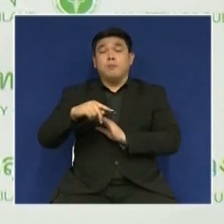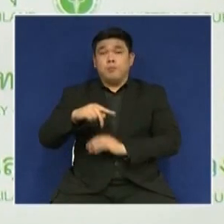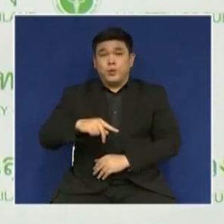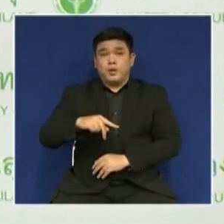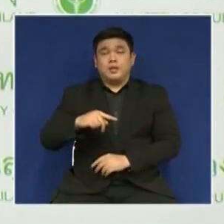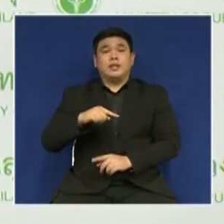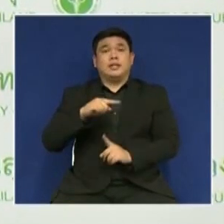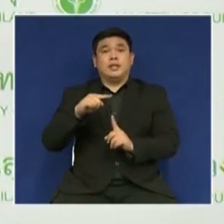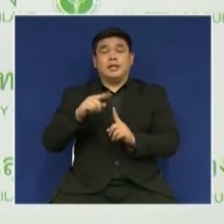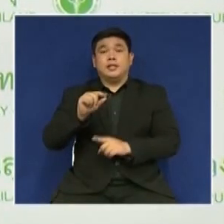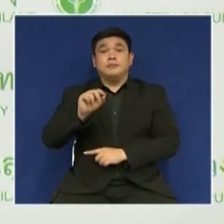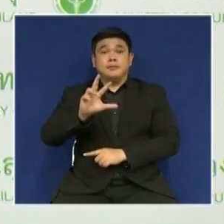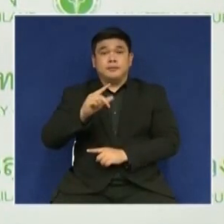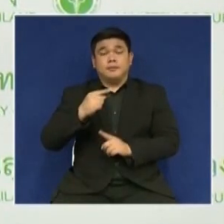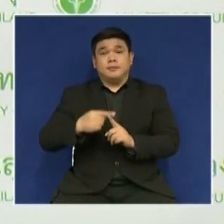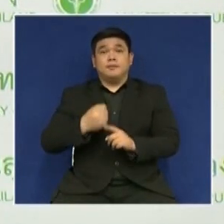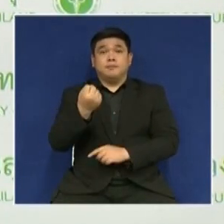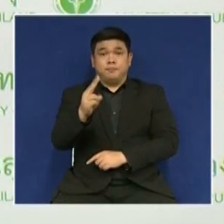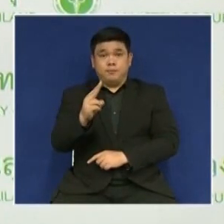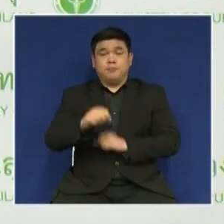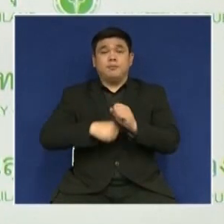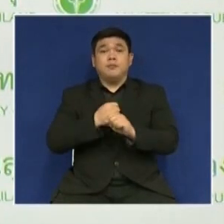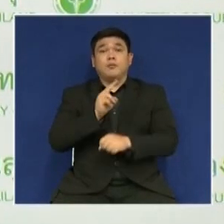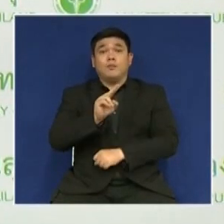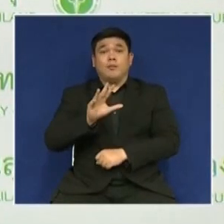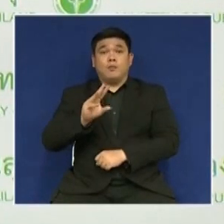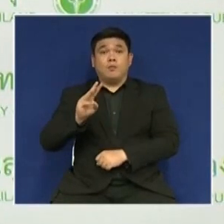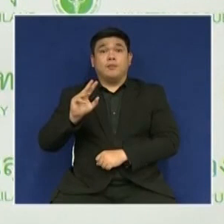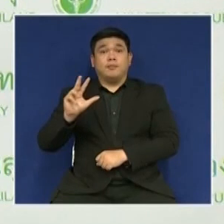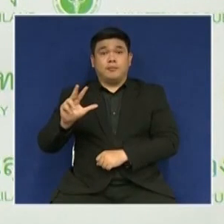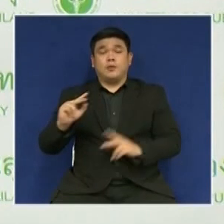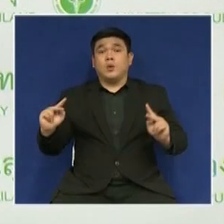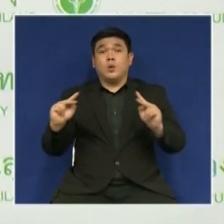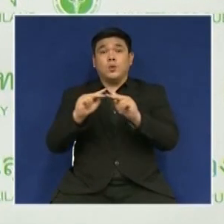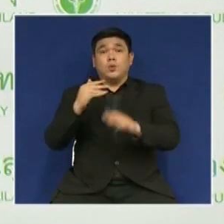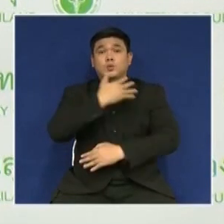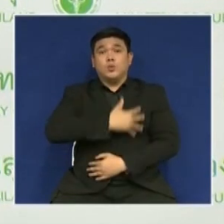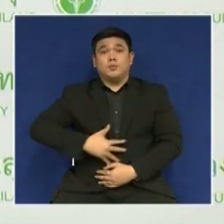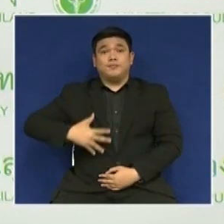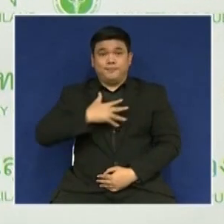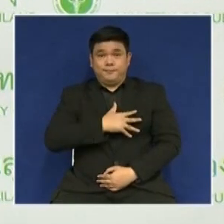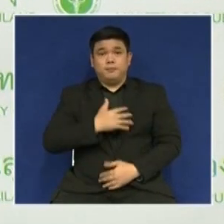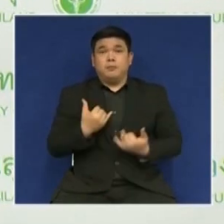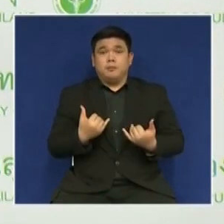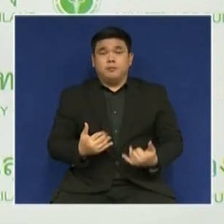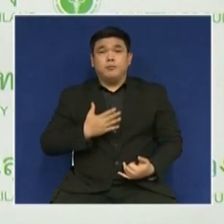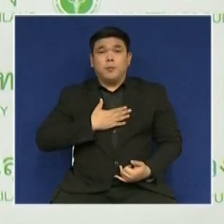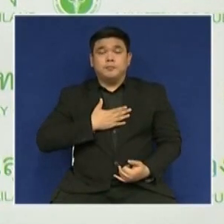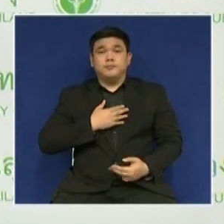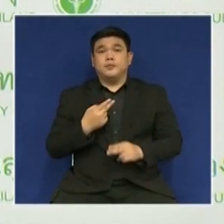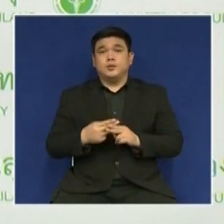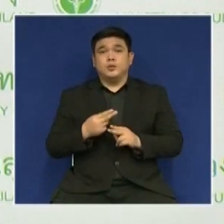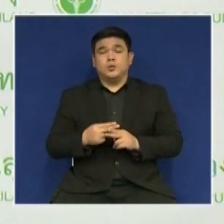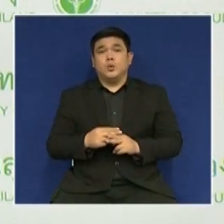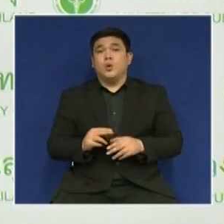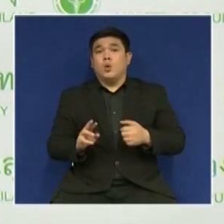มพุทธศักราช2563ณกระทรวงสาธารณสุขผมผู้ช่วยศาสตราจารย์พิเ